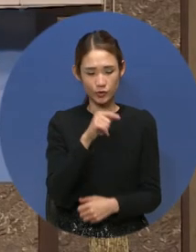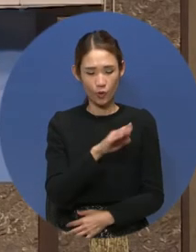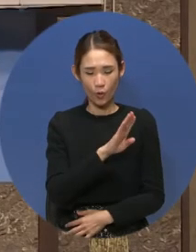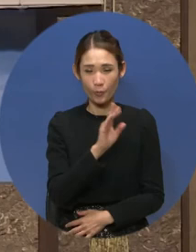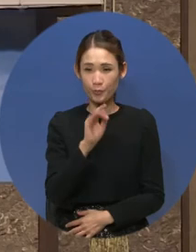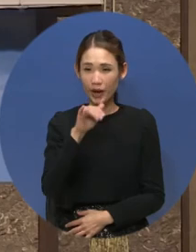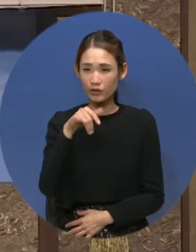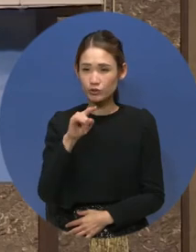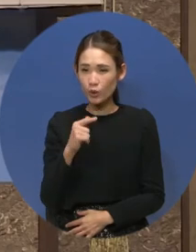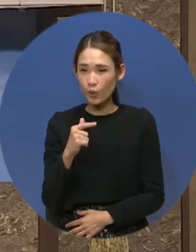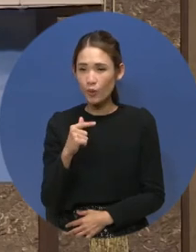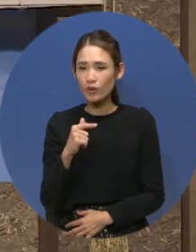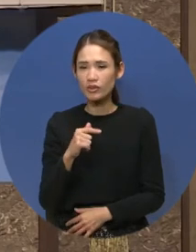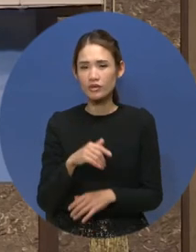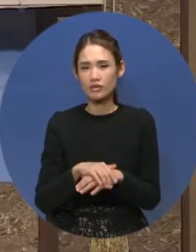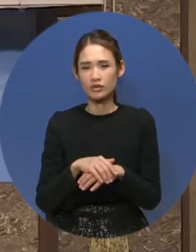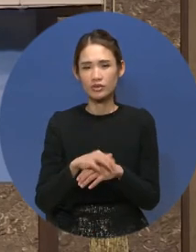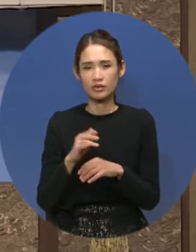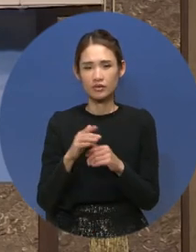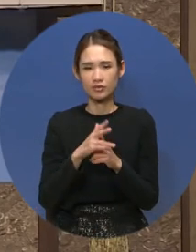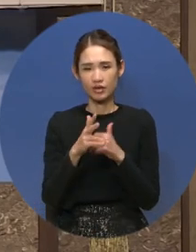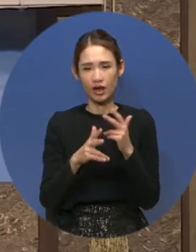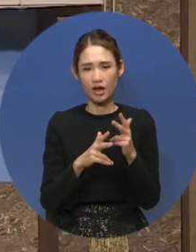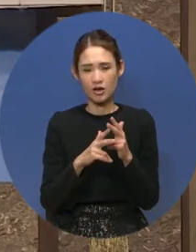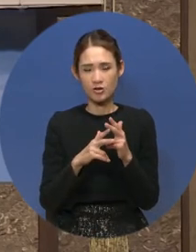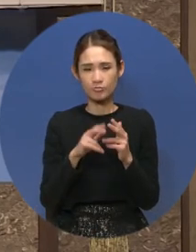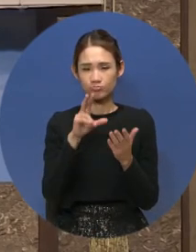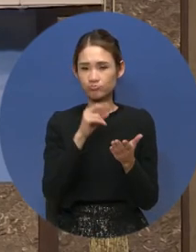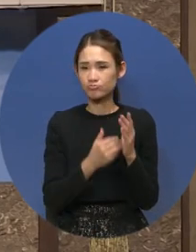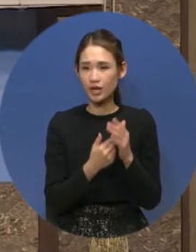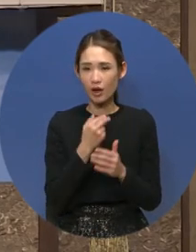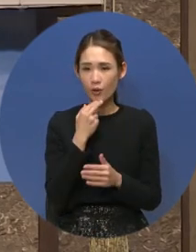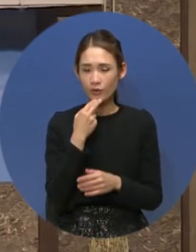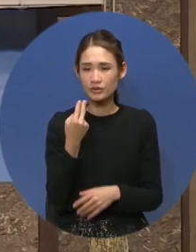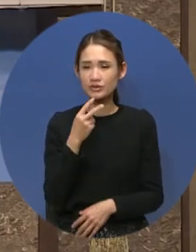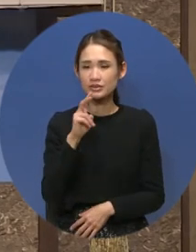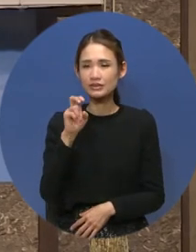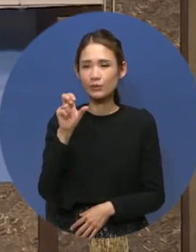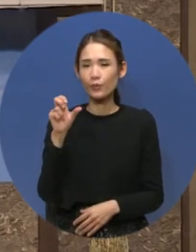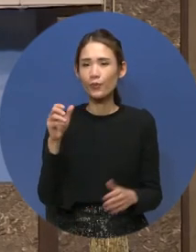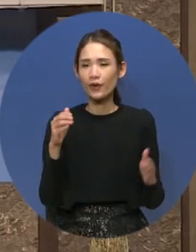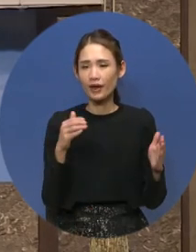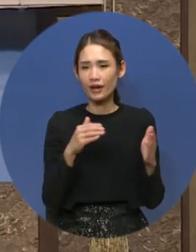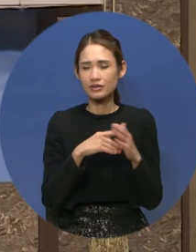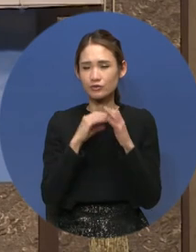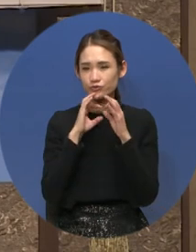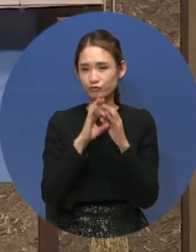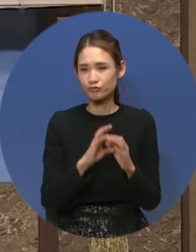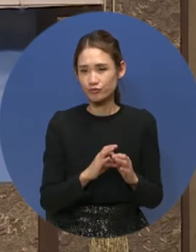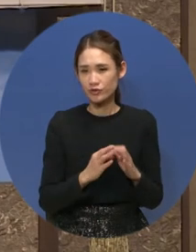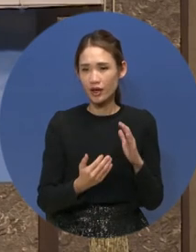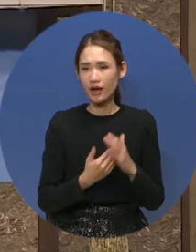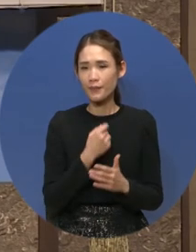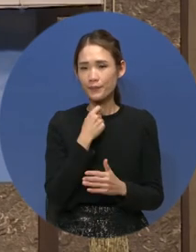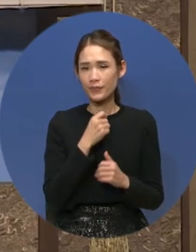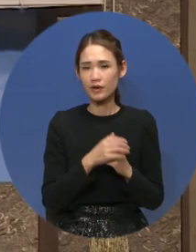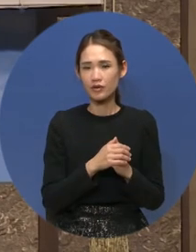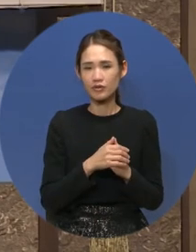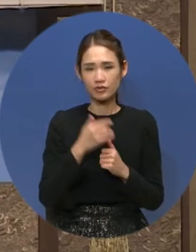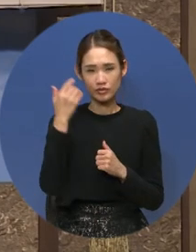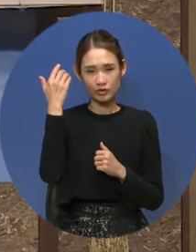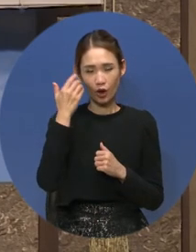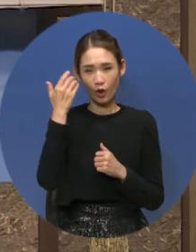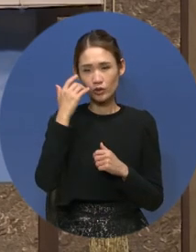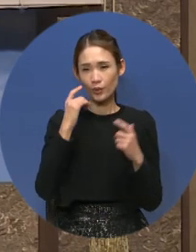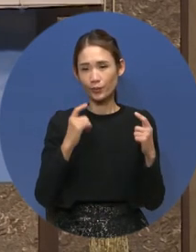사업과 집창촌 사업을 차질 없이 2025년까지 진행을 해야 될 것 같고요. 네. 그렇게 되면 영등포역 앞을